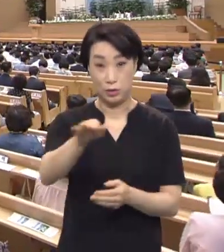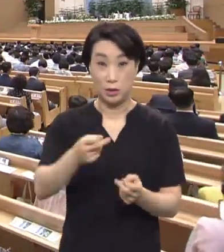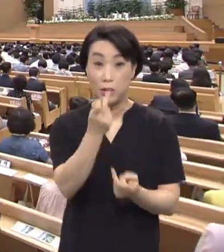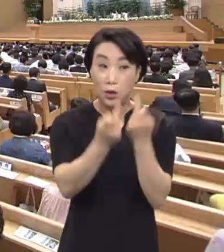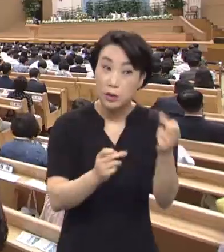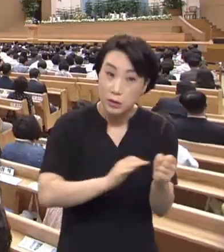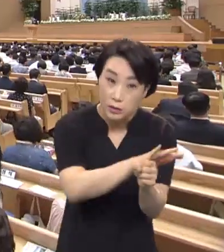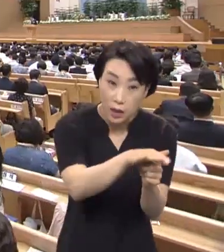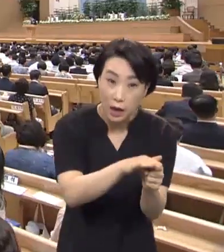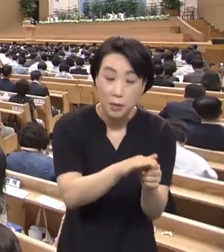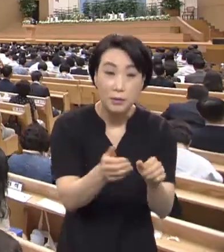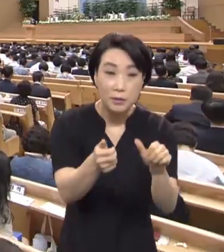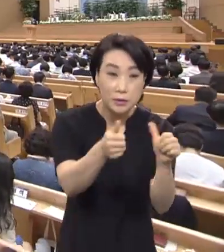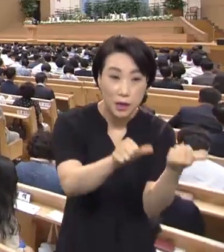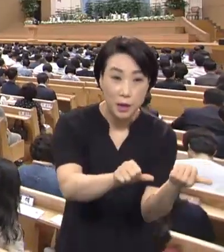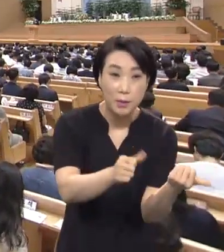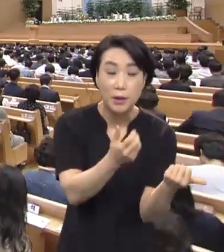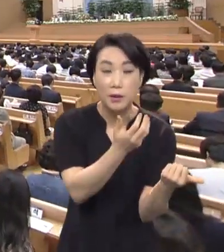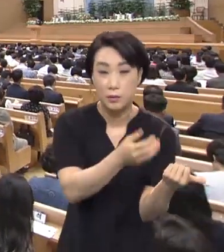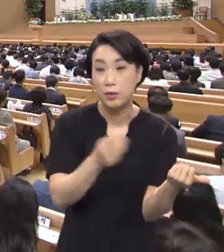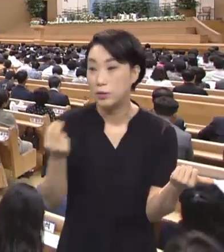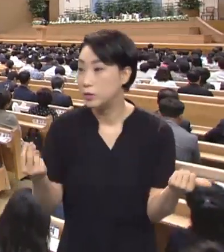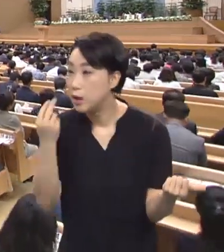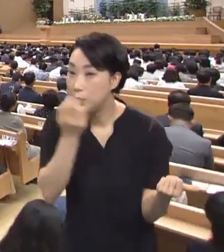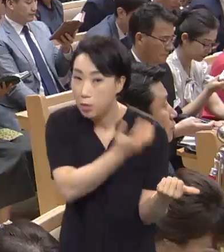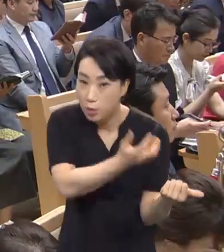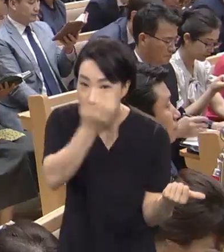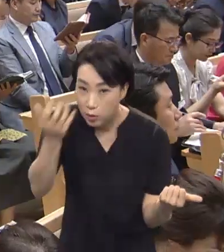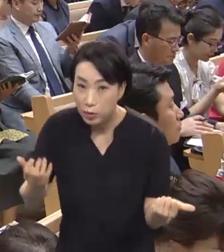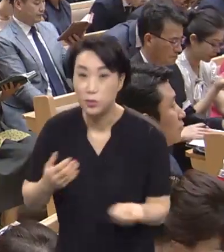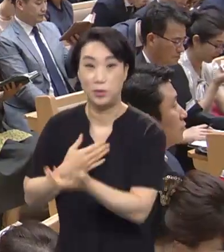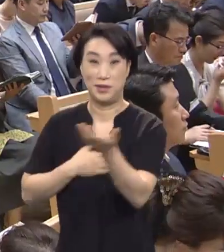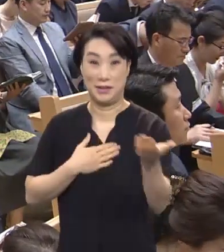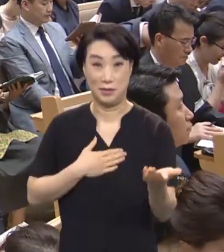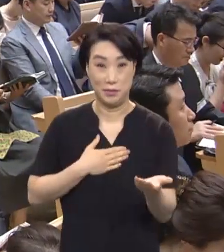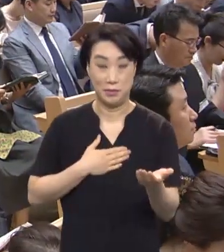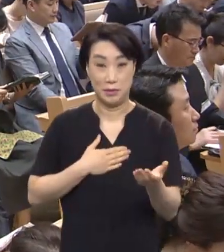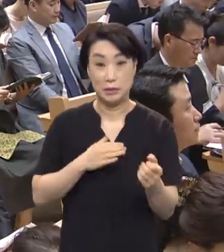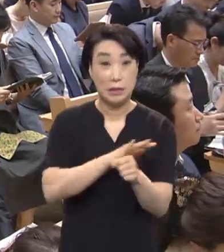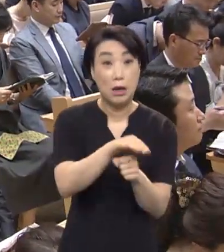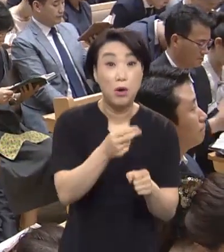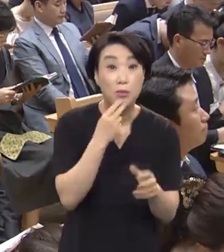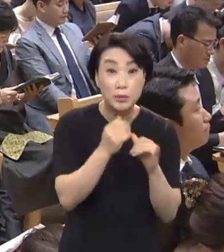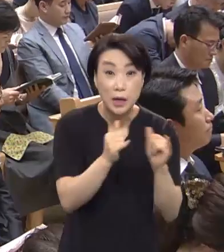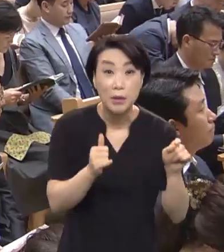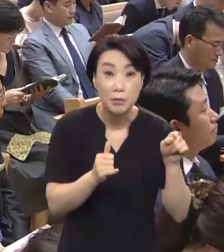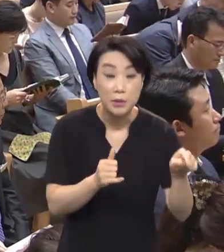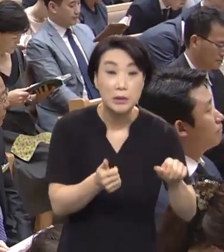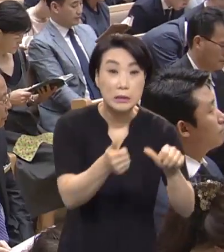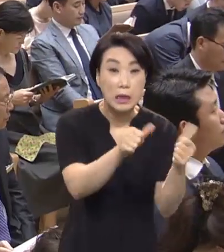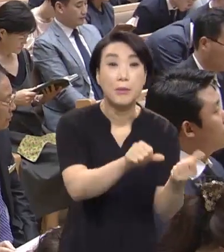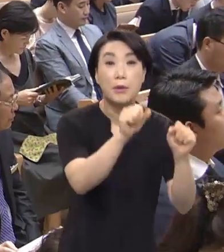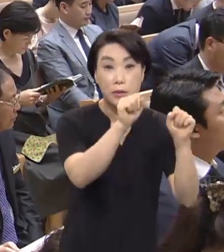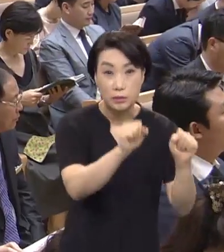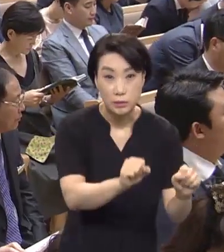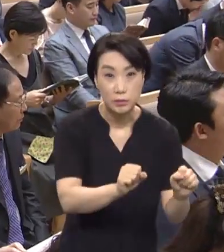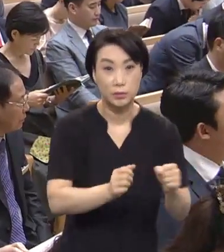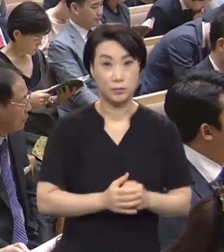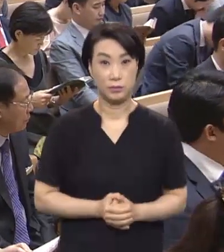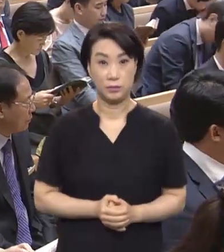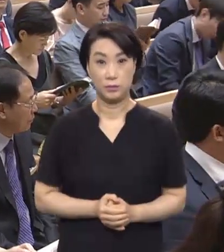형제를 사랑함으로 사망에서 옮겨 생명으로 들어간 줄을 알거니와 사랑치 아니하는 자는 사망에